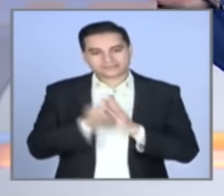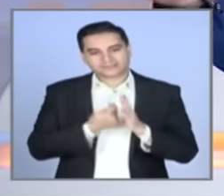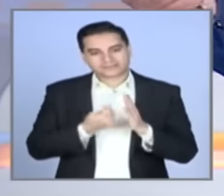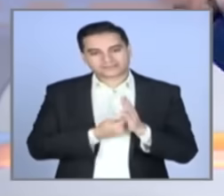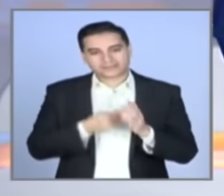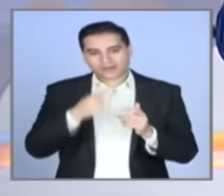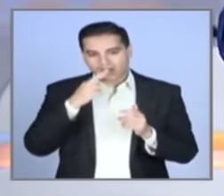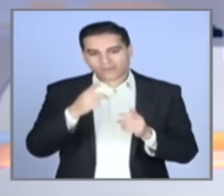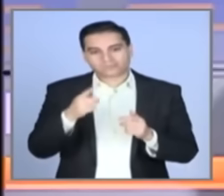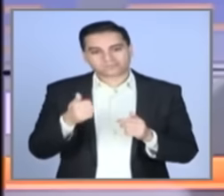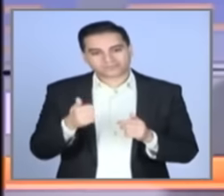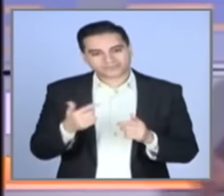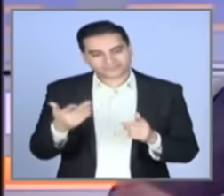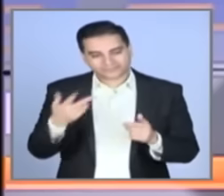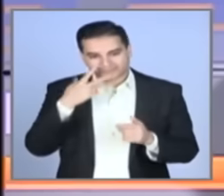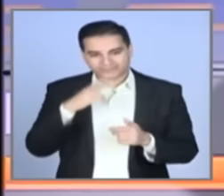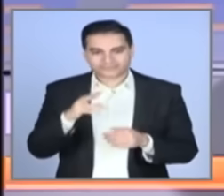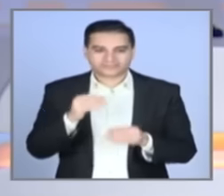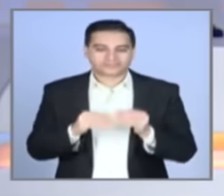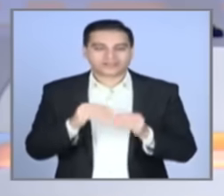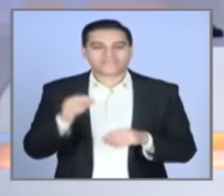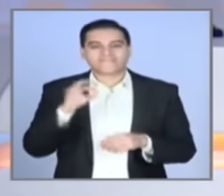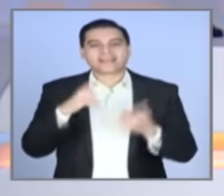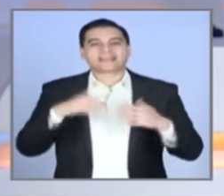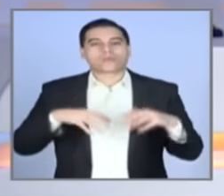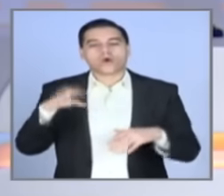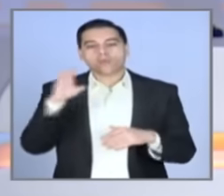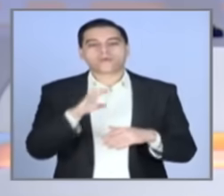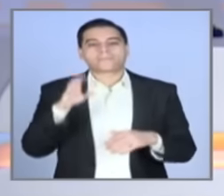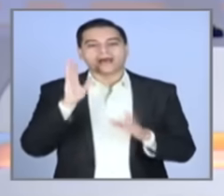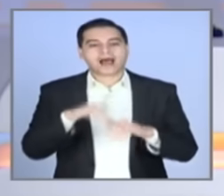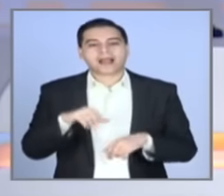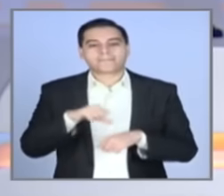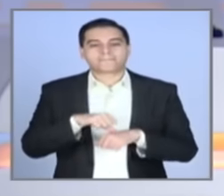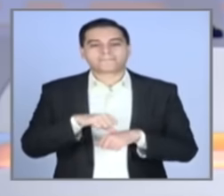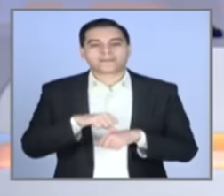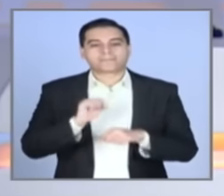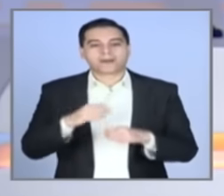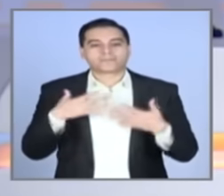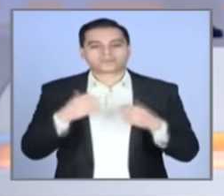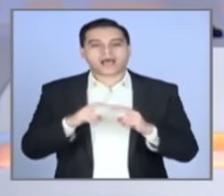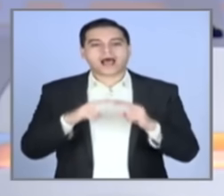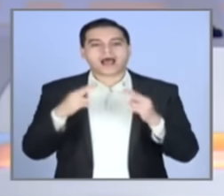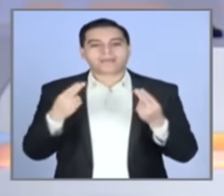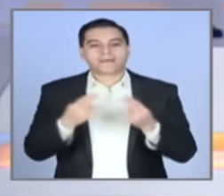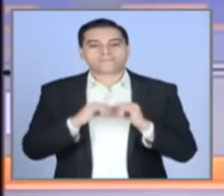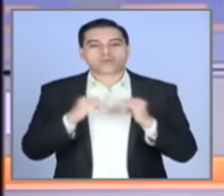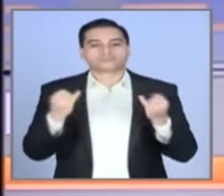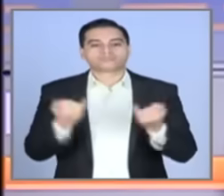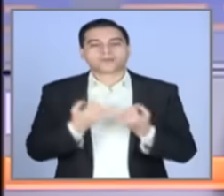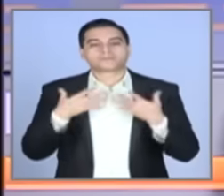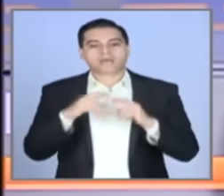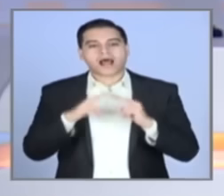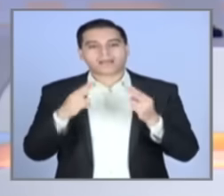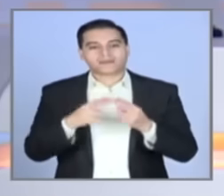شفتوا، أنتوا دي متجاوبوا أهو. في أي دولة أوروبية يقع المقر الرئيسي لمنظمة الصحة العالمية؟ أستاذ يحيى